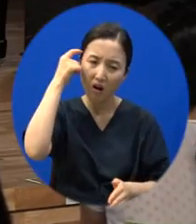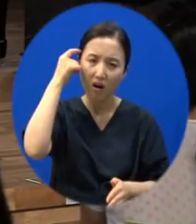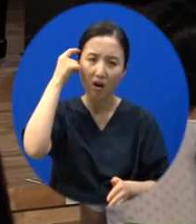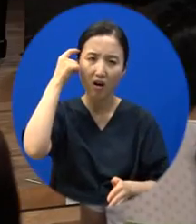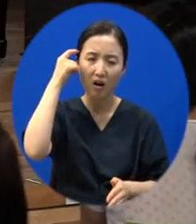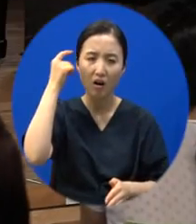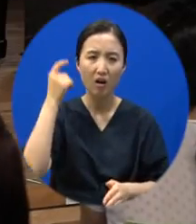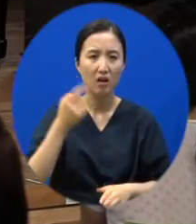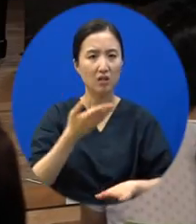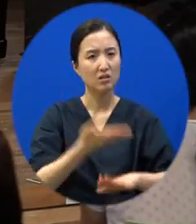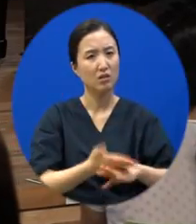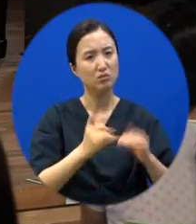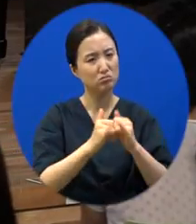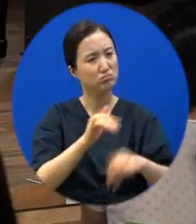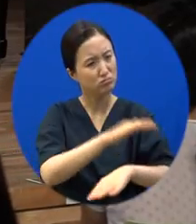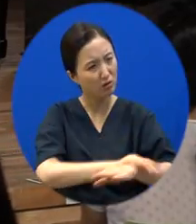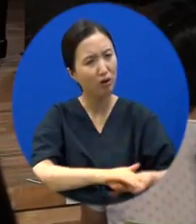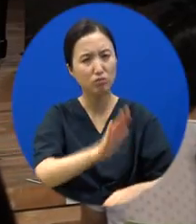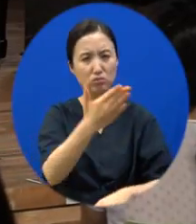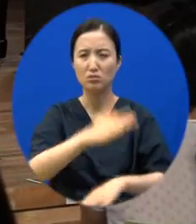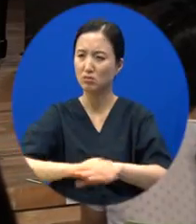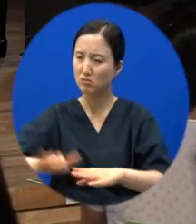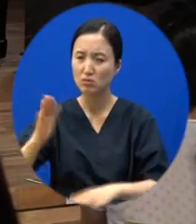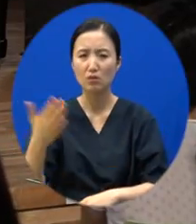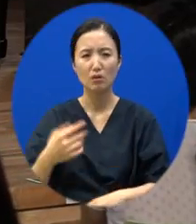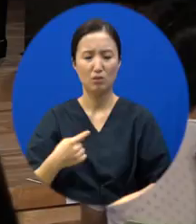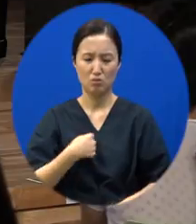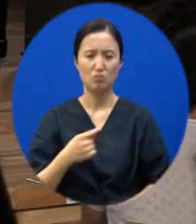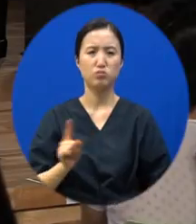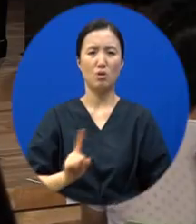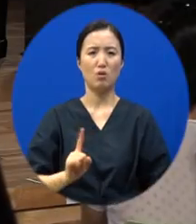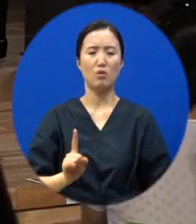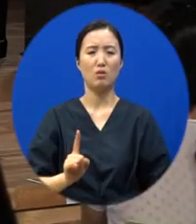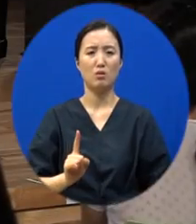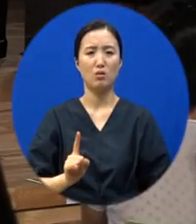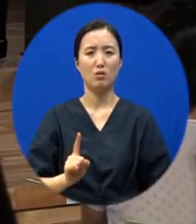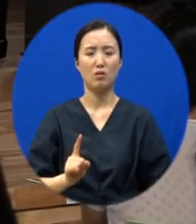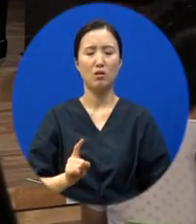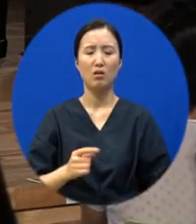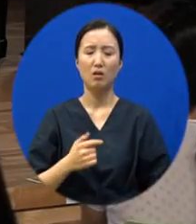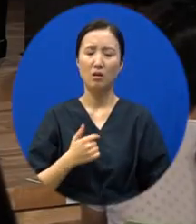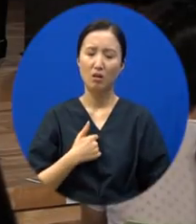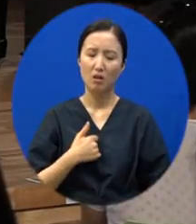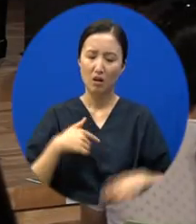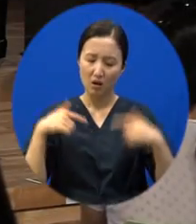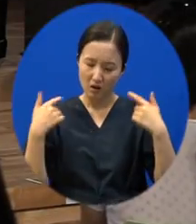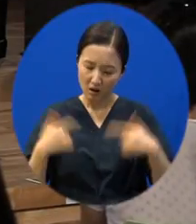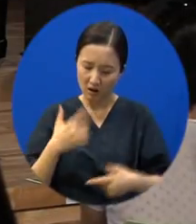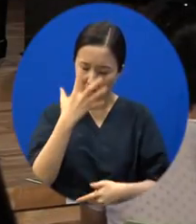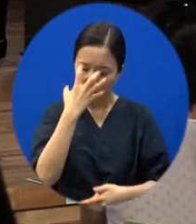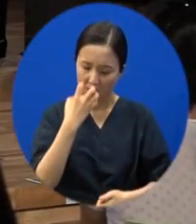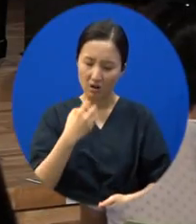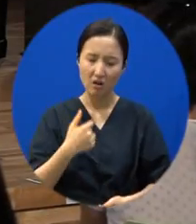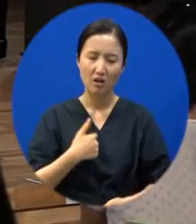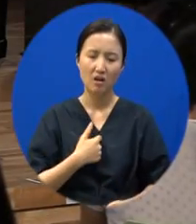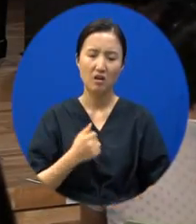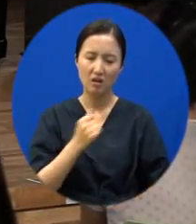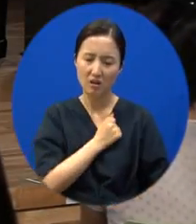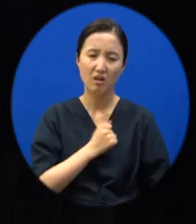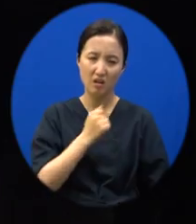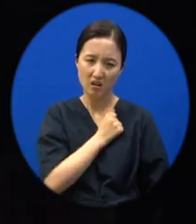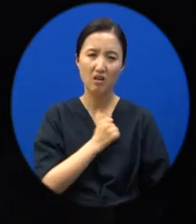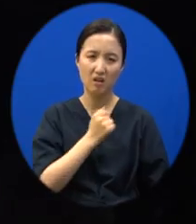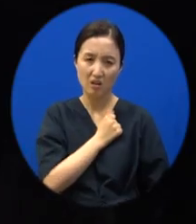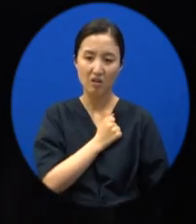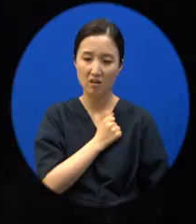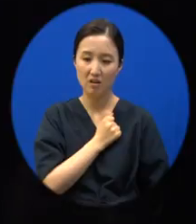이럴까? 왜 다른 친구들은 다 잘 나가는 것 같은데 나는 왜 이럴까? 한탄을 많이 했어요. 그때 제가 제일 많이 했던